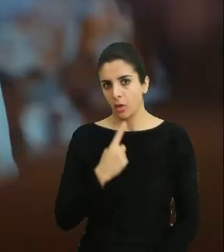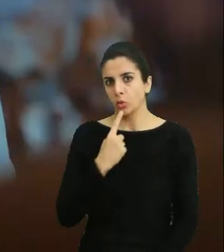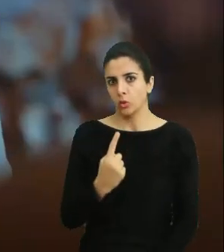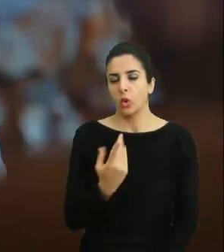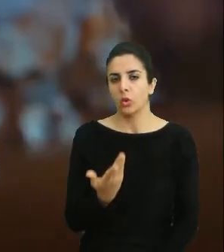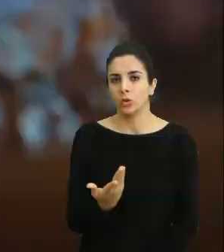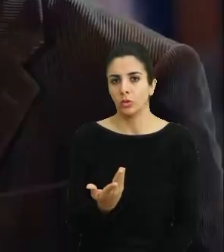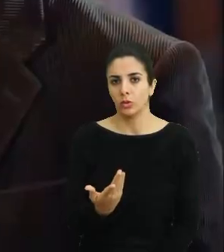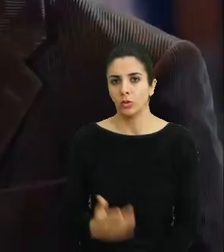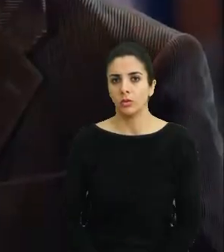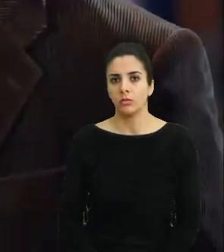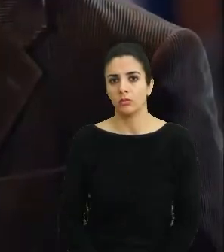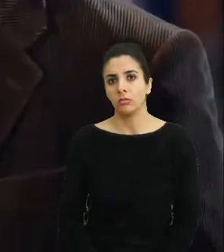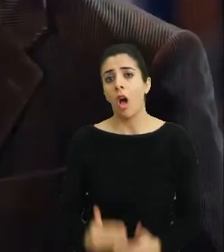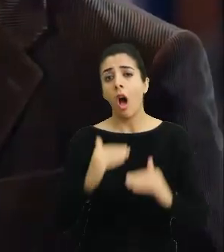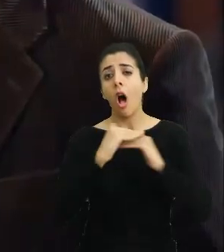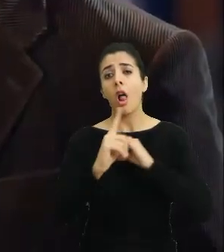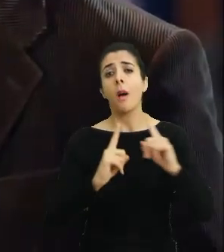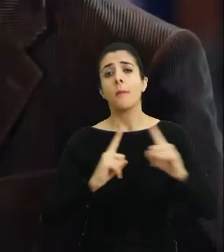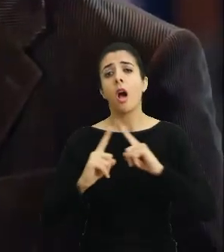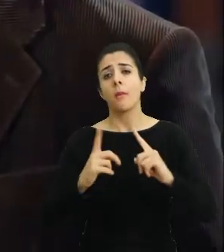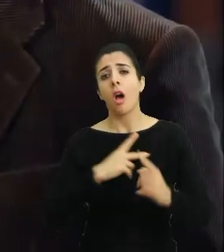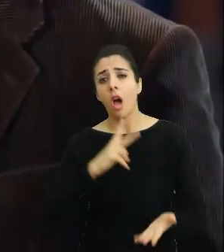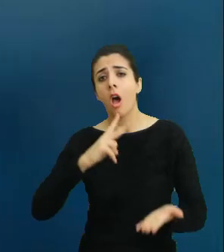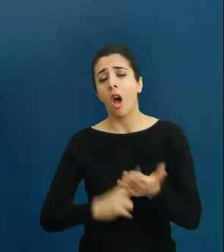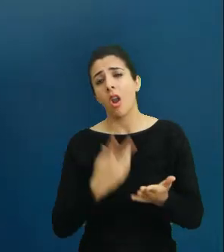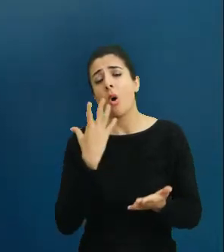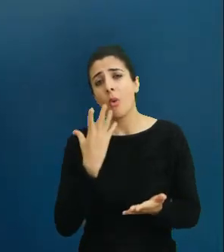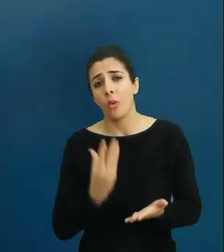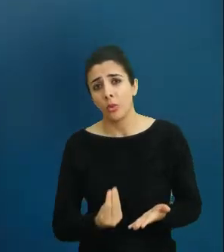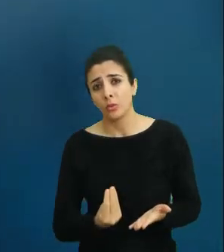söylüyorsun. Halk mahkemesi gıyabında yargılayıp kararı verdi.